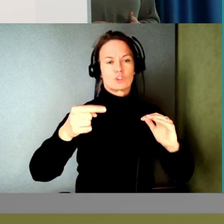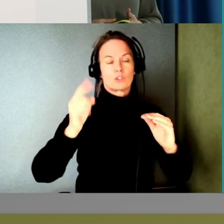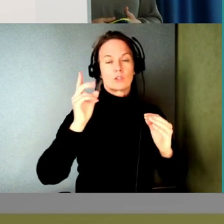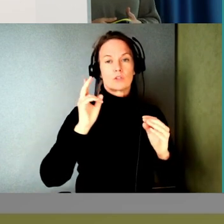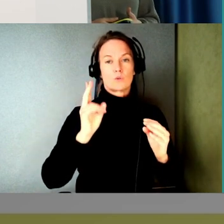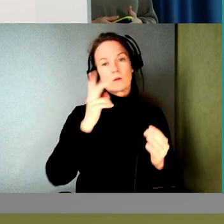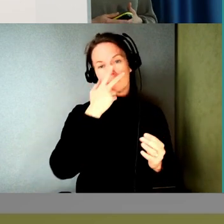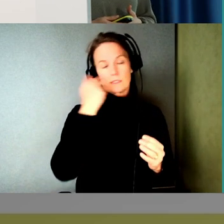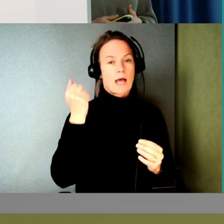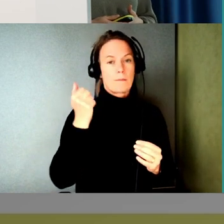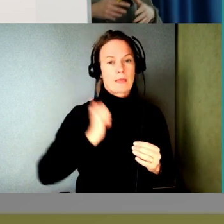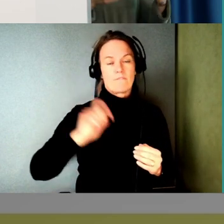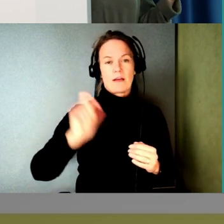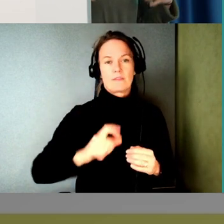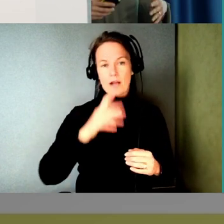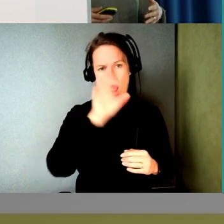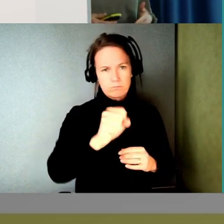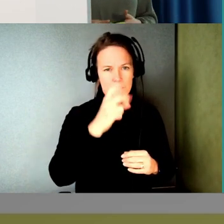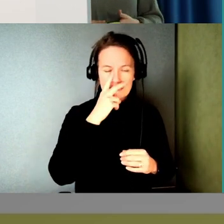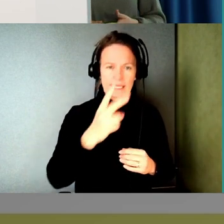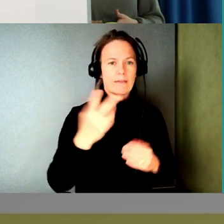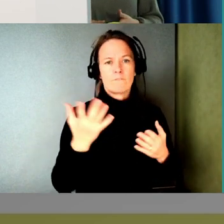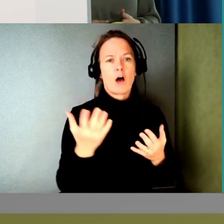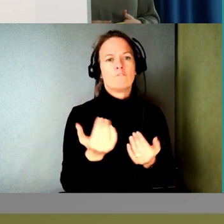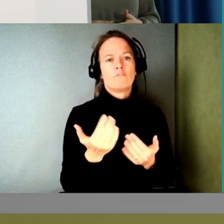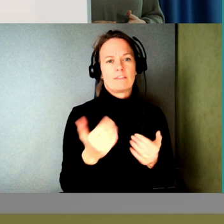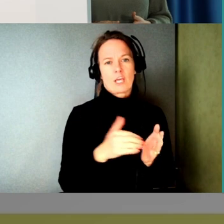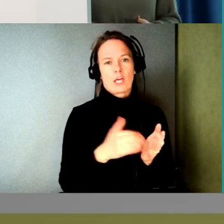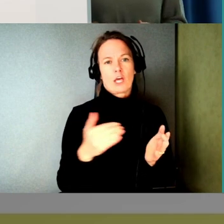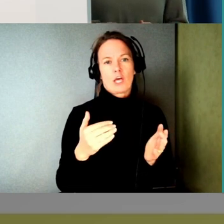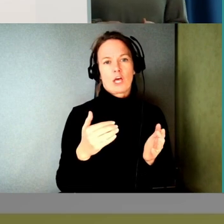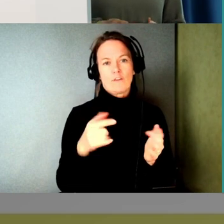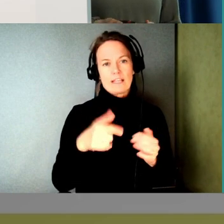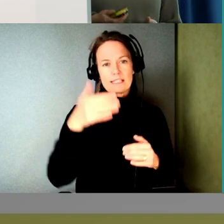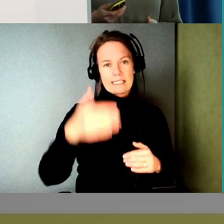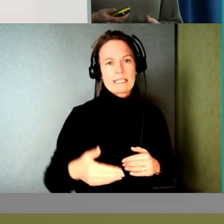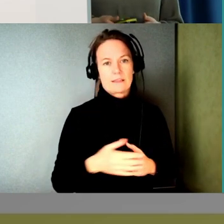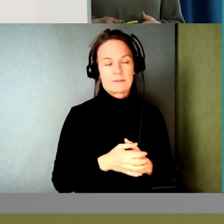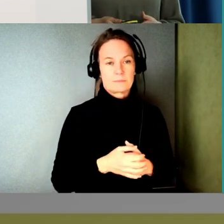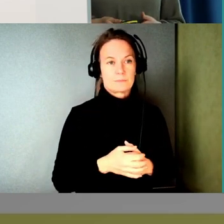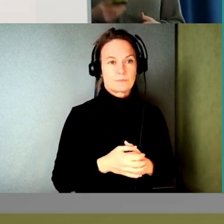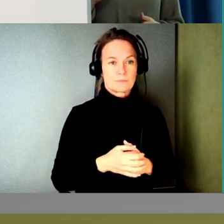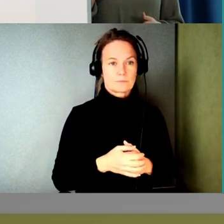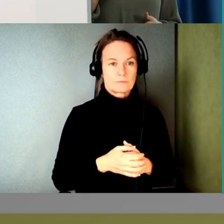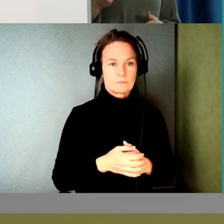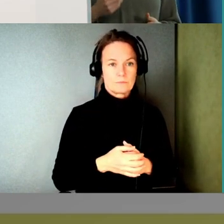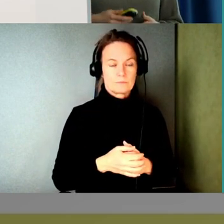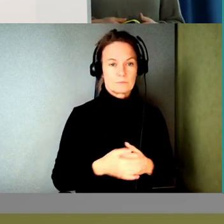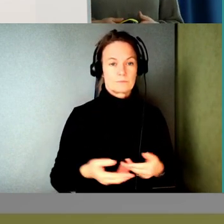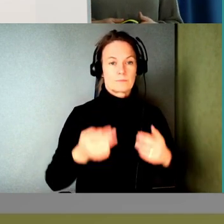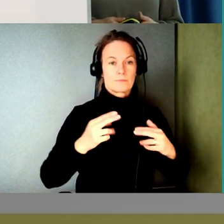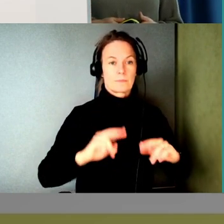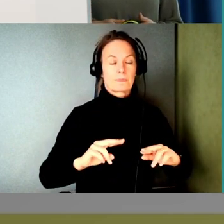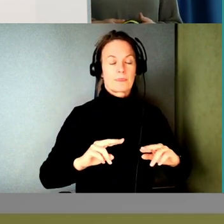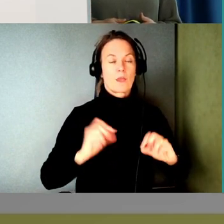går snabbt för användaren att se vad den kan förvänta sig hitta på den här sidan varad också konkret